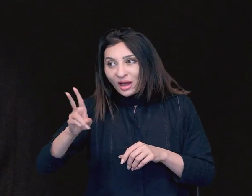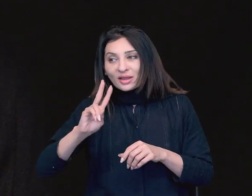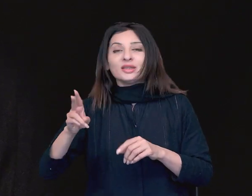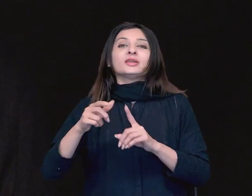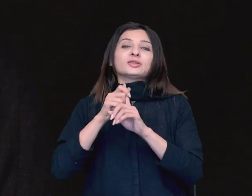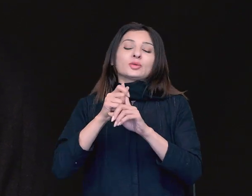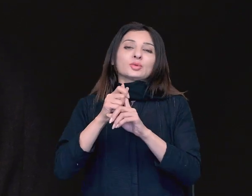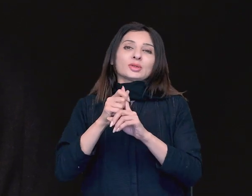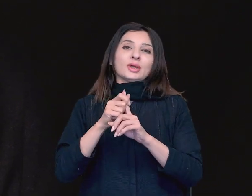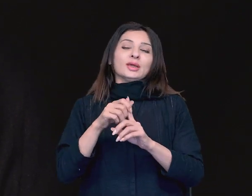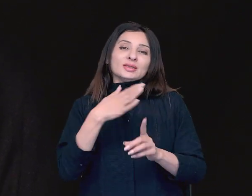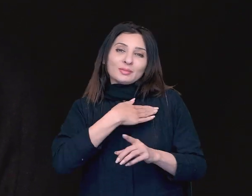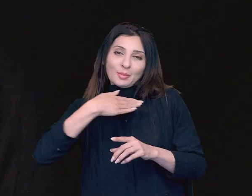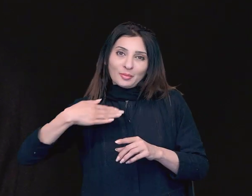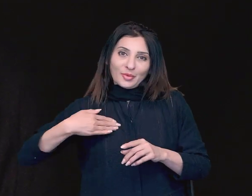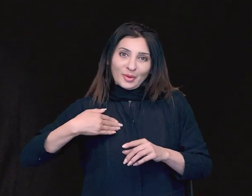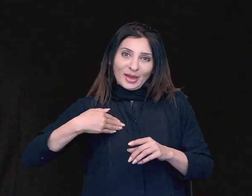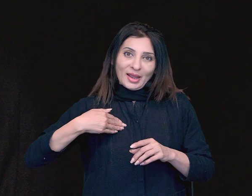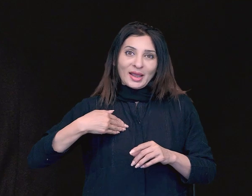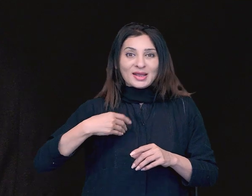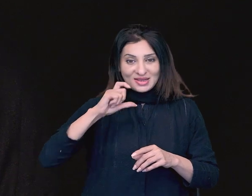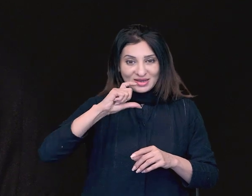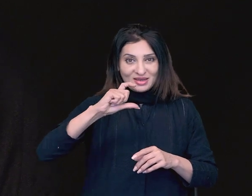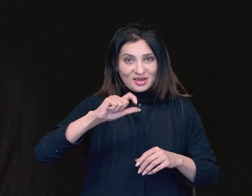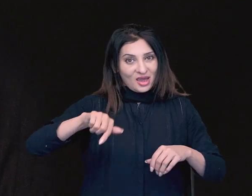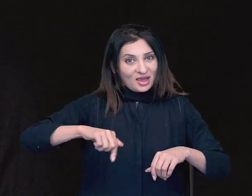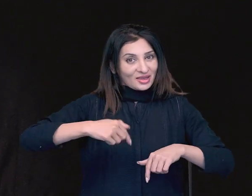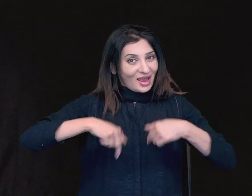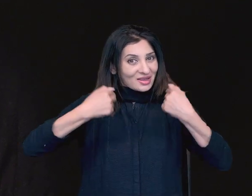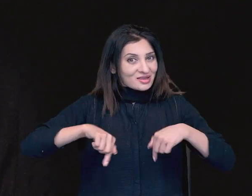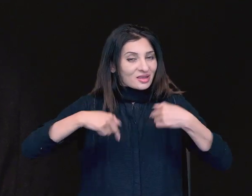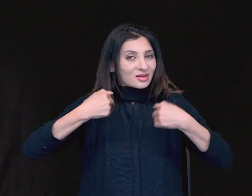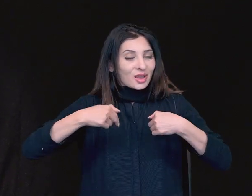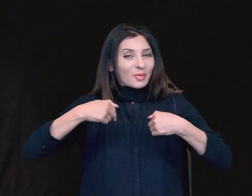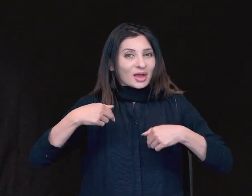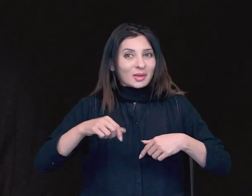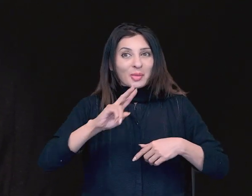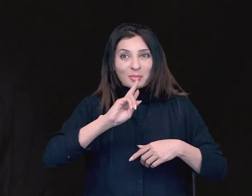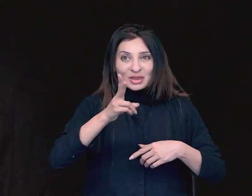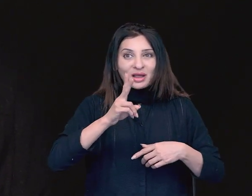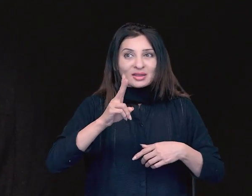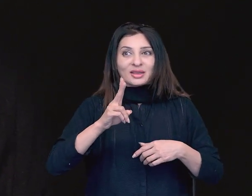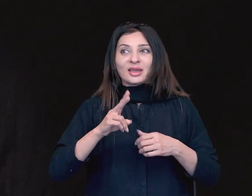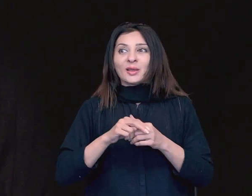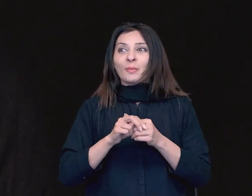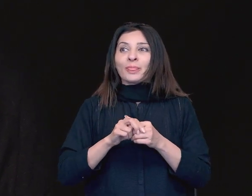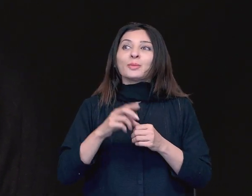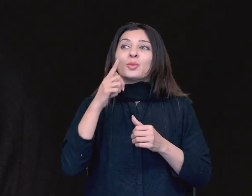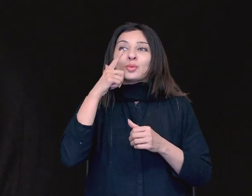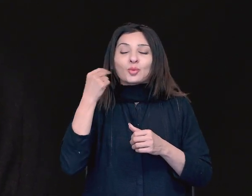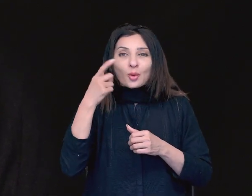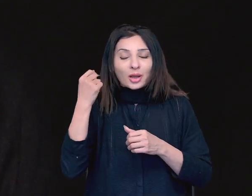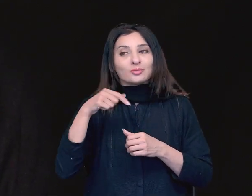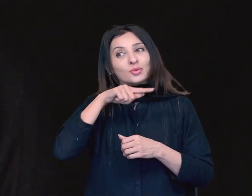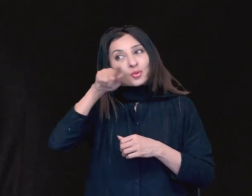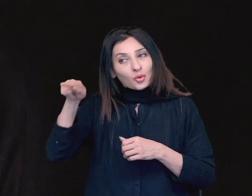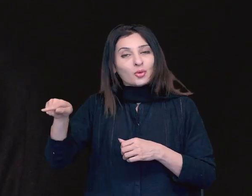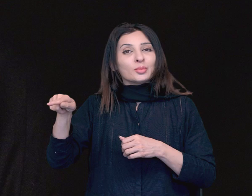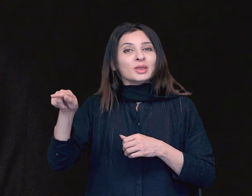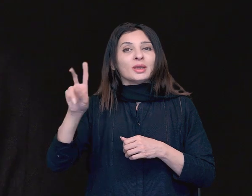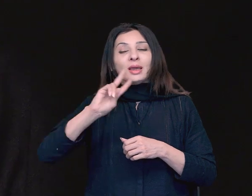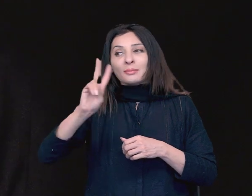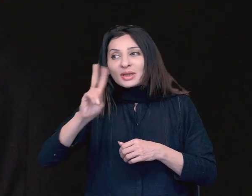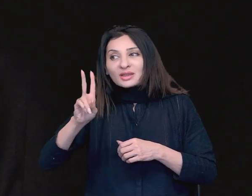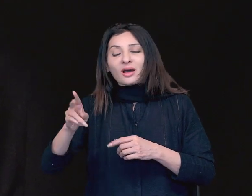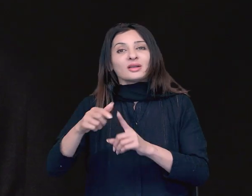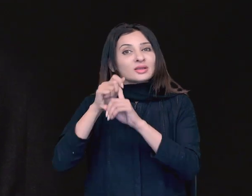عورتوں کو کہتے ہیں آپ بیٹھے رہے۔ جو لوگ ڈیسیجن میکرز ہیں، جنہوں نے پیسے خرچنے ہیں، جنہوں نے کسی کو لے کے جانا ہے، اس کو تو آپ بتا